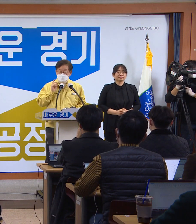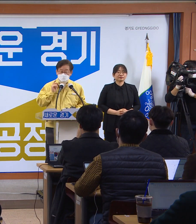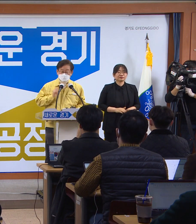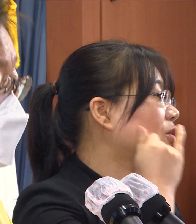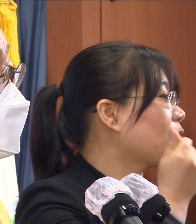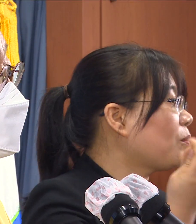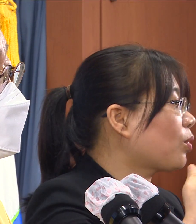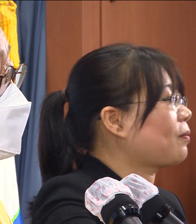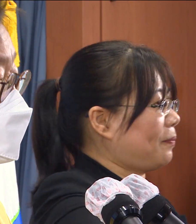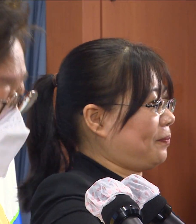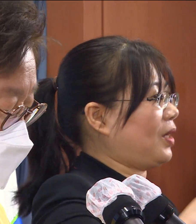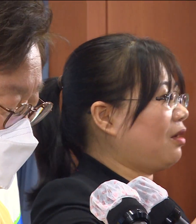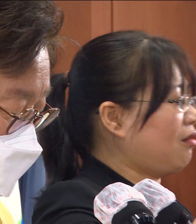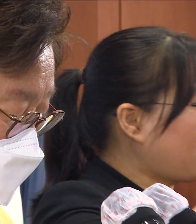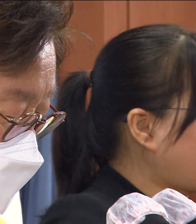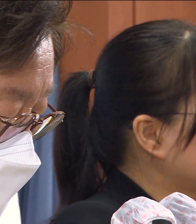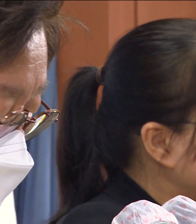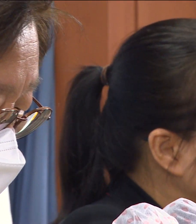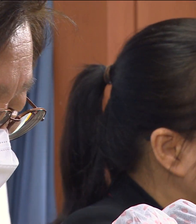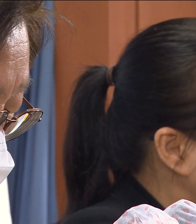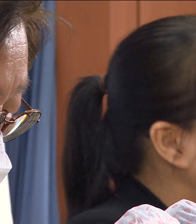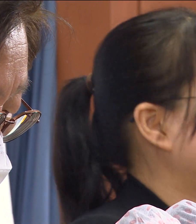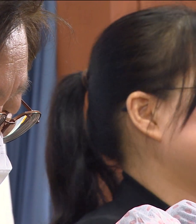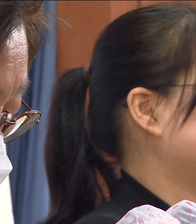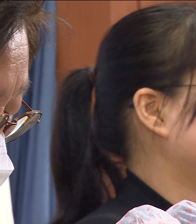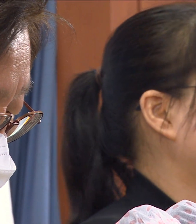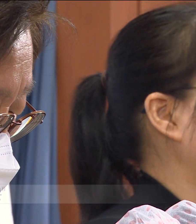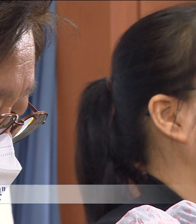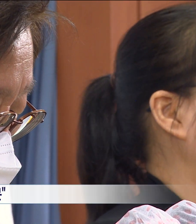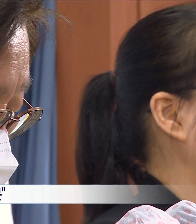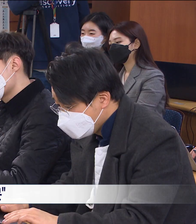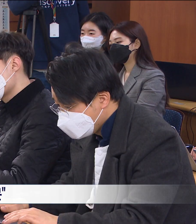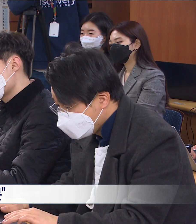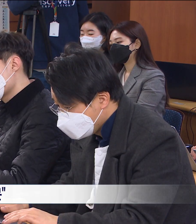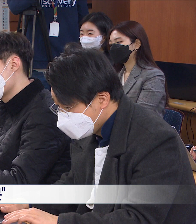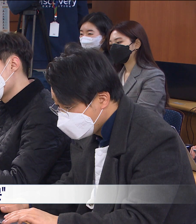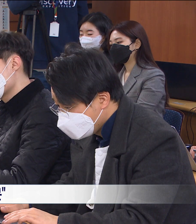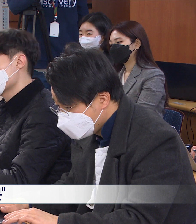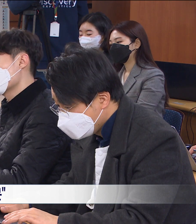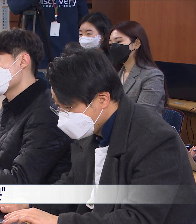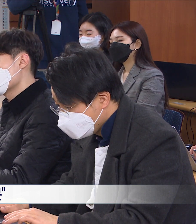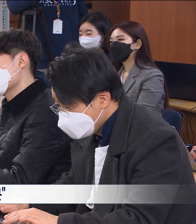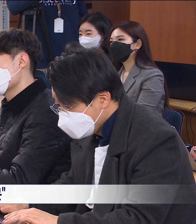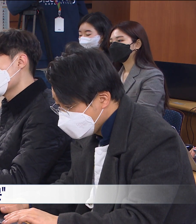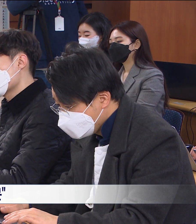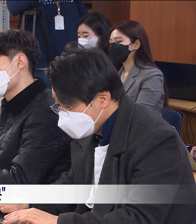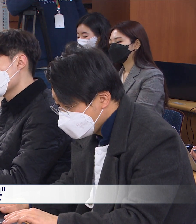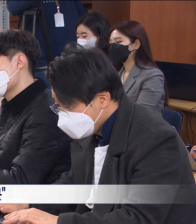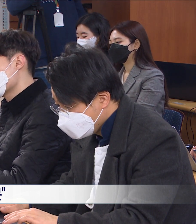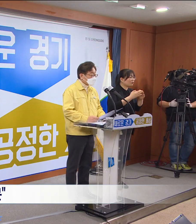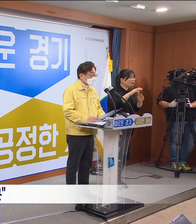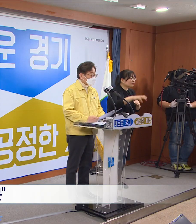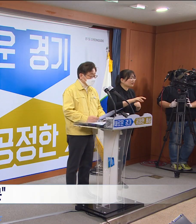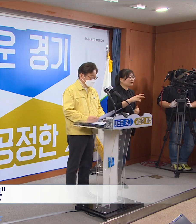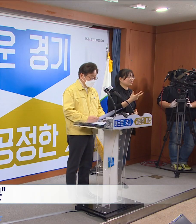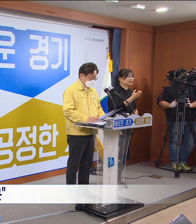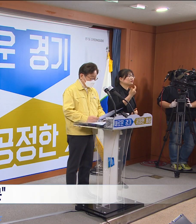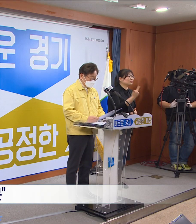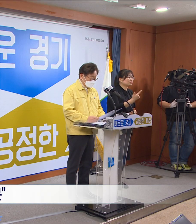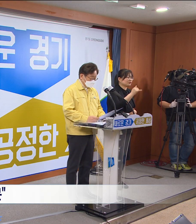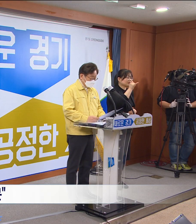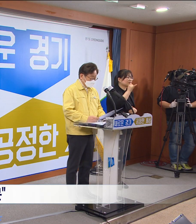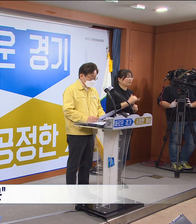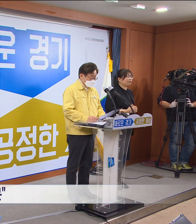명단과 중앙정부 명단 사이에 2천여 명의 오차가 있다며 신천지가 중앙정부 등에 제공한 신자 정보에 대해